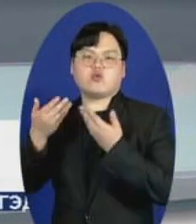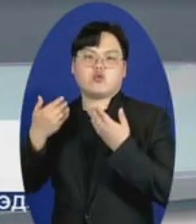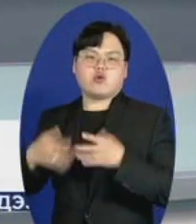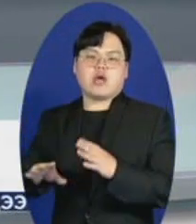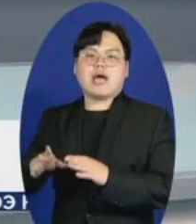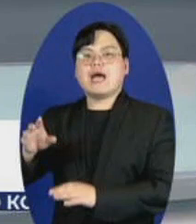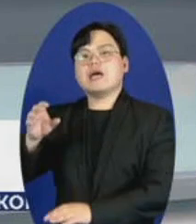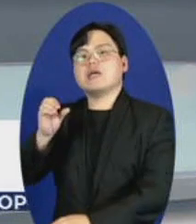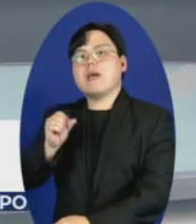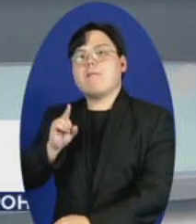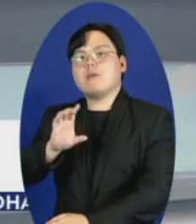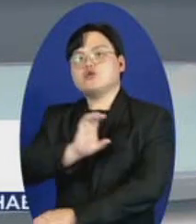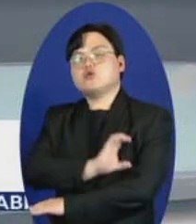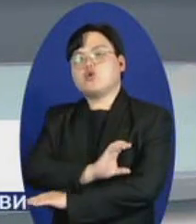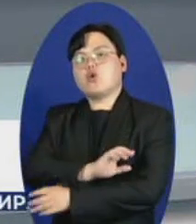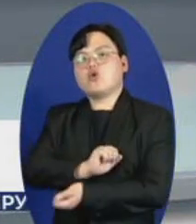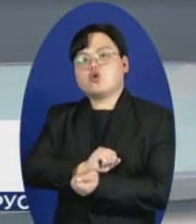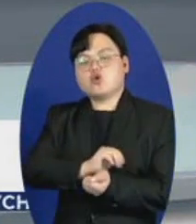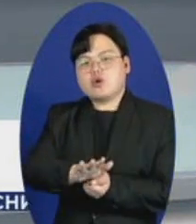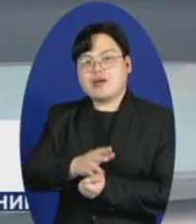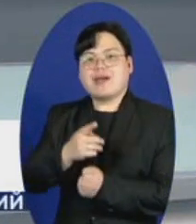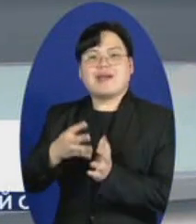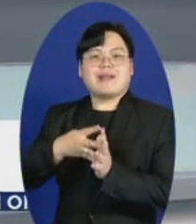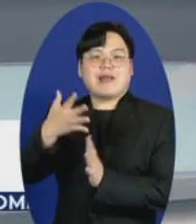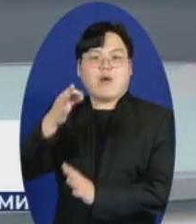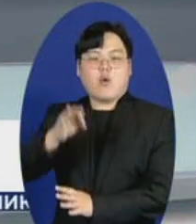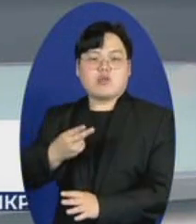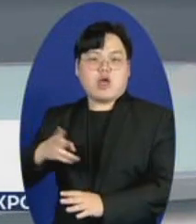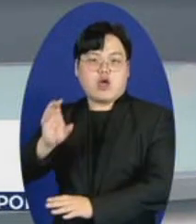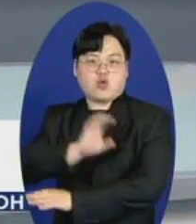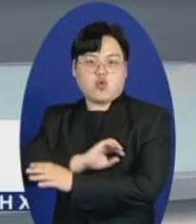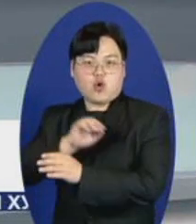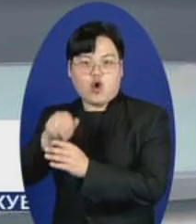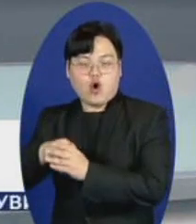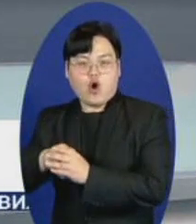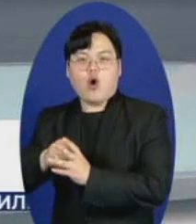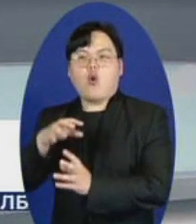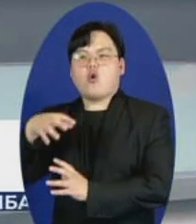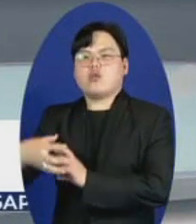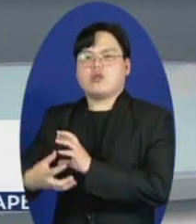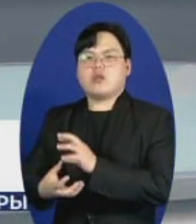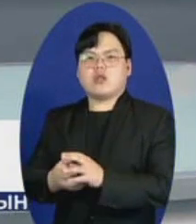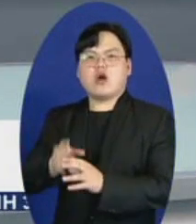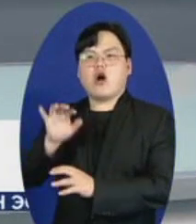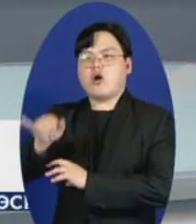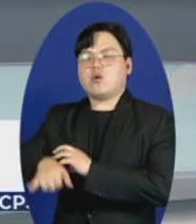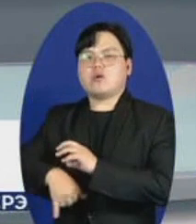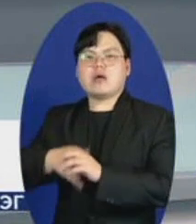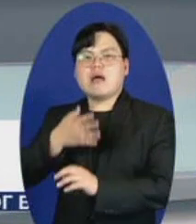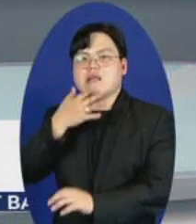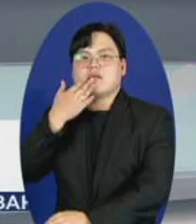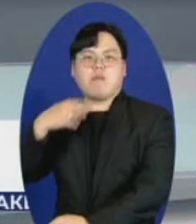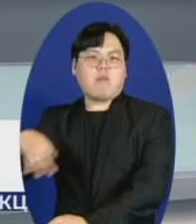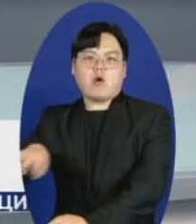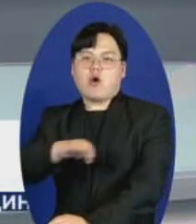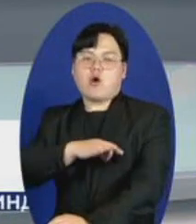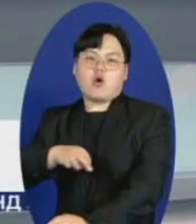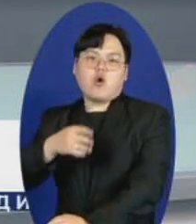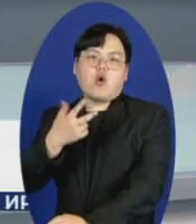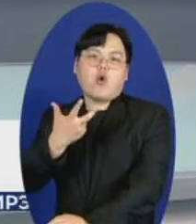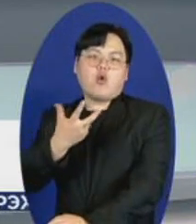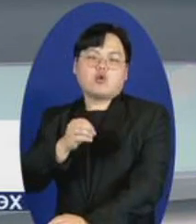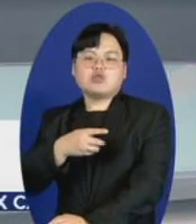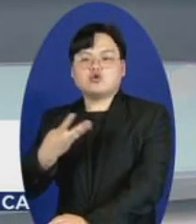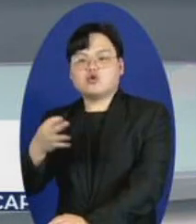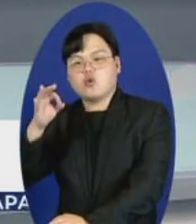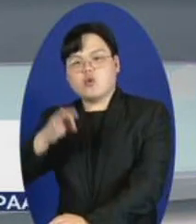барьлаа. Ерөнхий боловсруулалтын сургууль төгсөгчдийн 95% дээд сургууль эзэстэг улс орнд дэлхийн хаанч байхгүй байна. Зүйн 30-40%